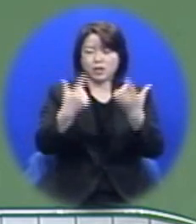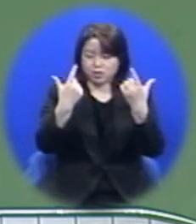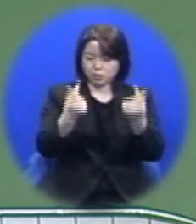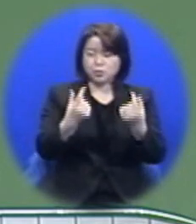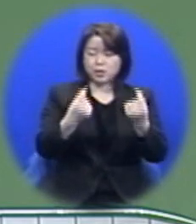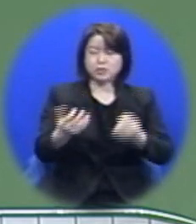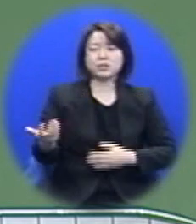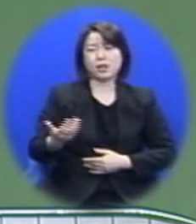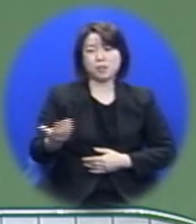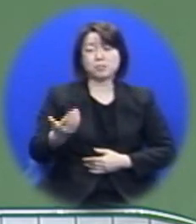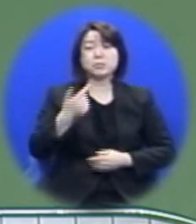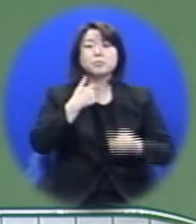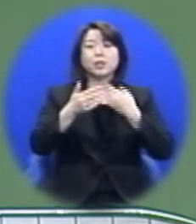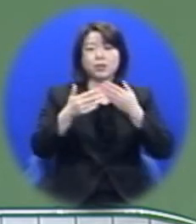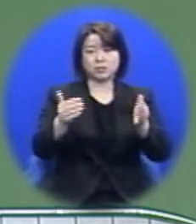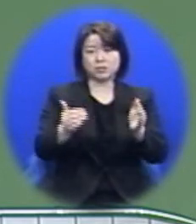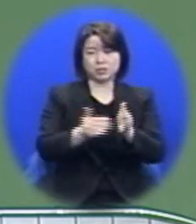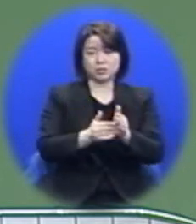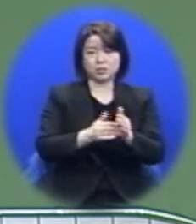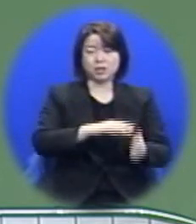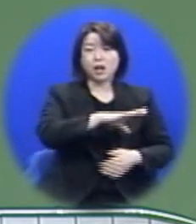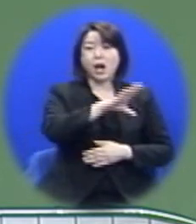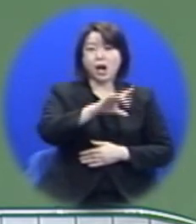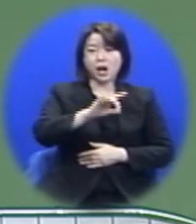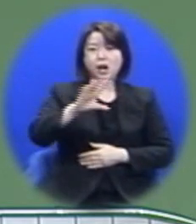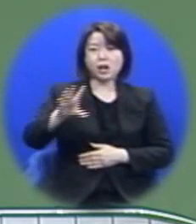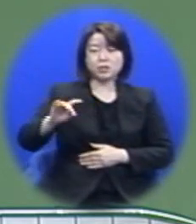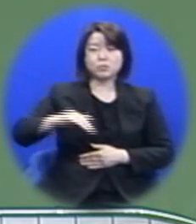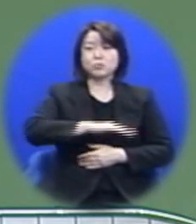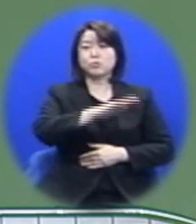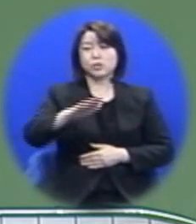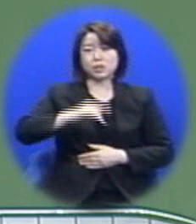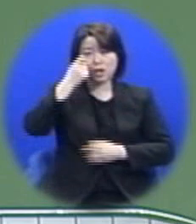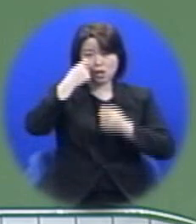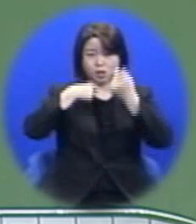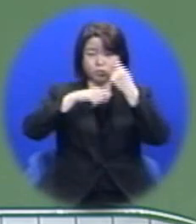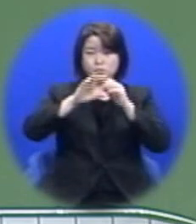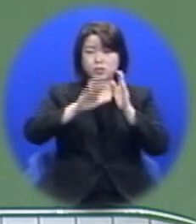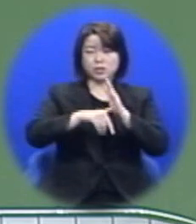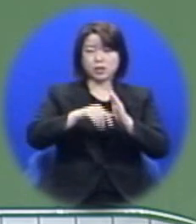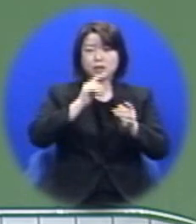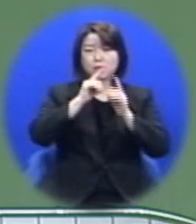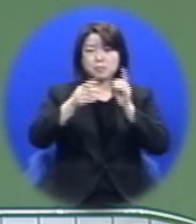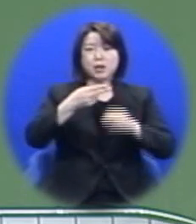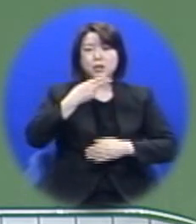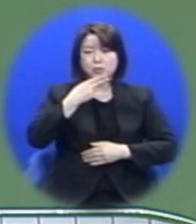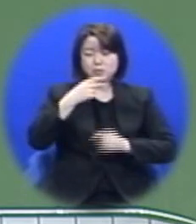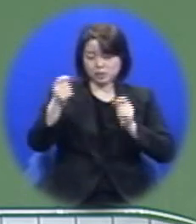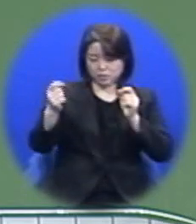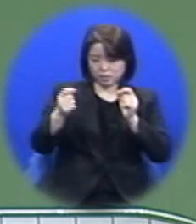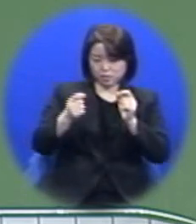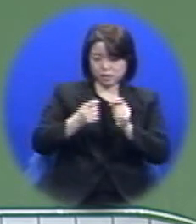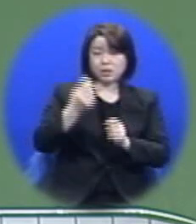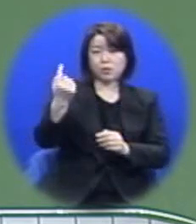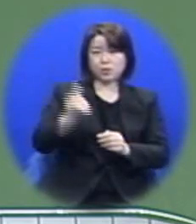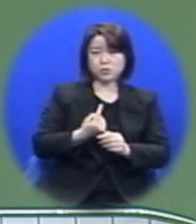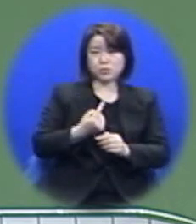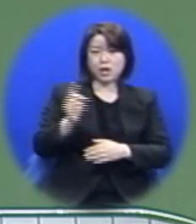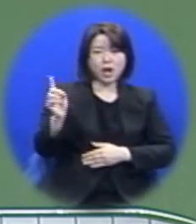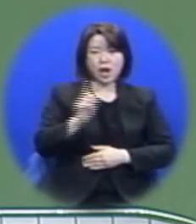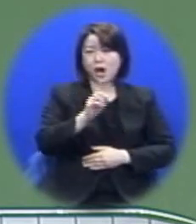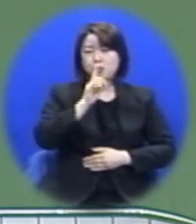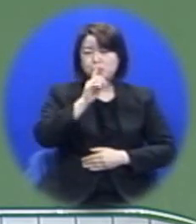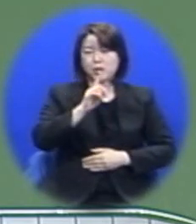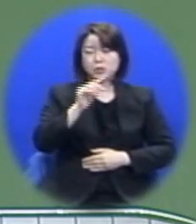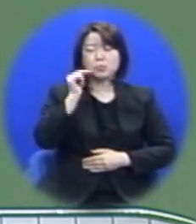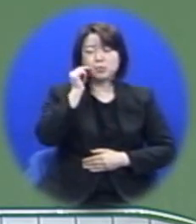겪으셨고 때로는 우리가 울 때 말 없이 다가와만 주시지 아무 말씀도 하지